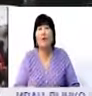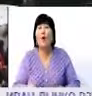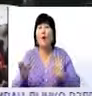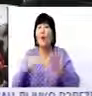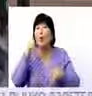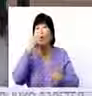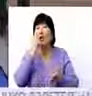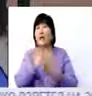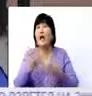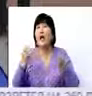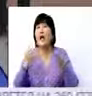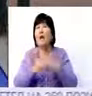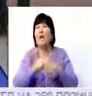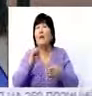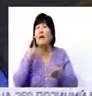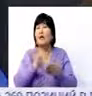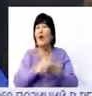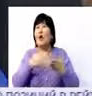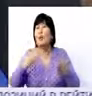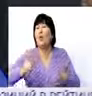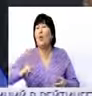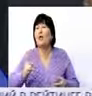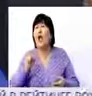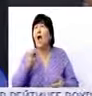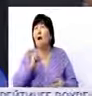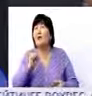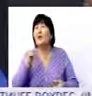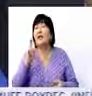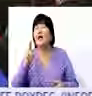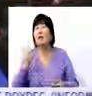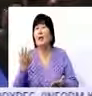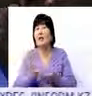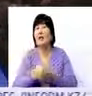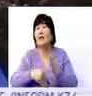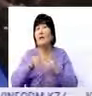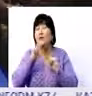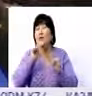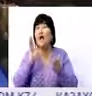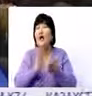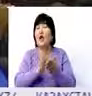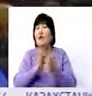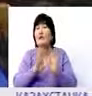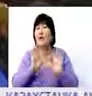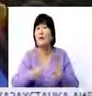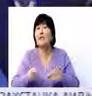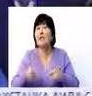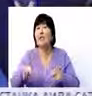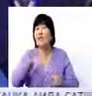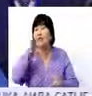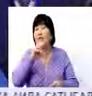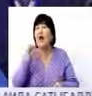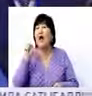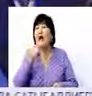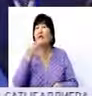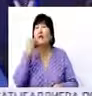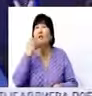Уходящий год стал для компании знаковым. Полное товарищество «Абзал ИК» удостоено высокой награды премии президента Республики Казахстан «Алтын